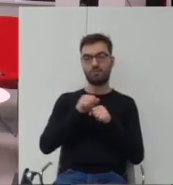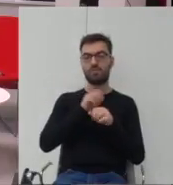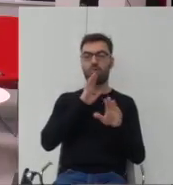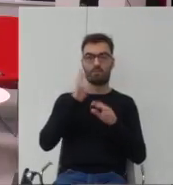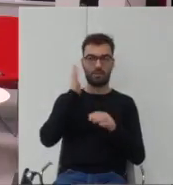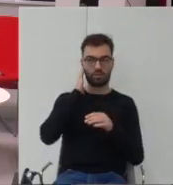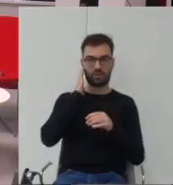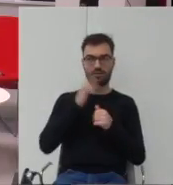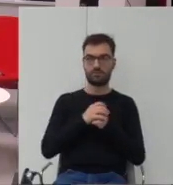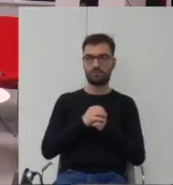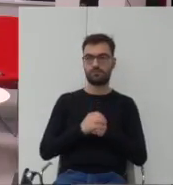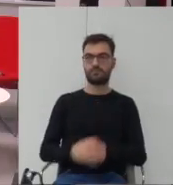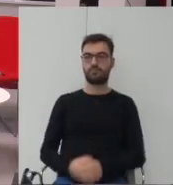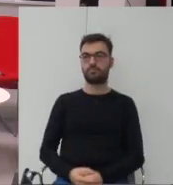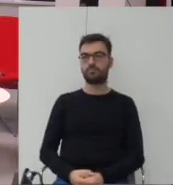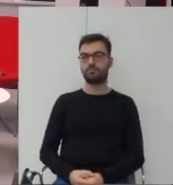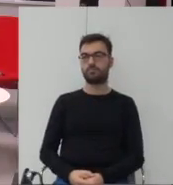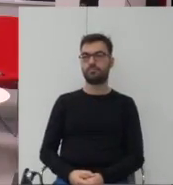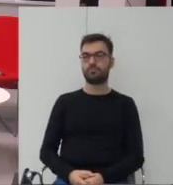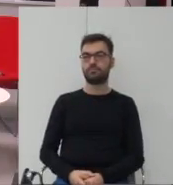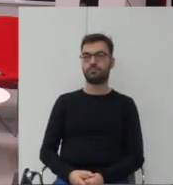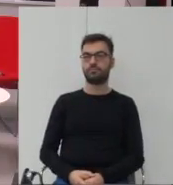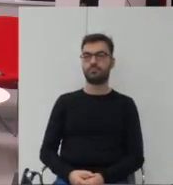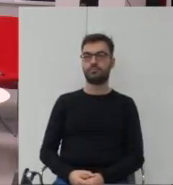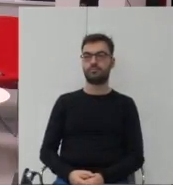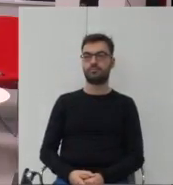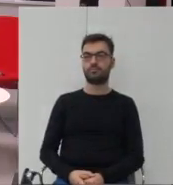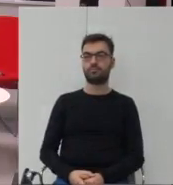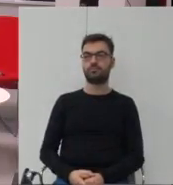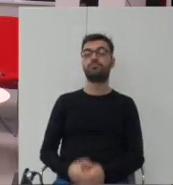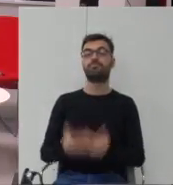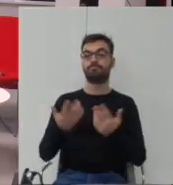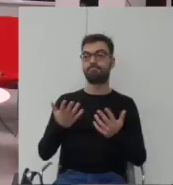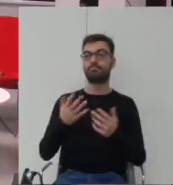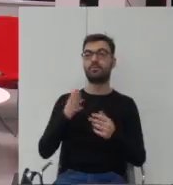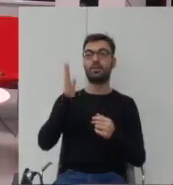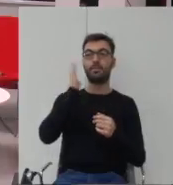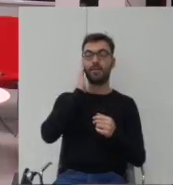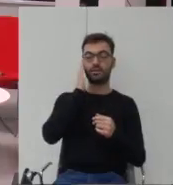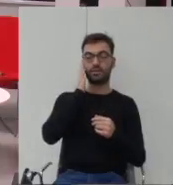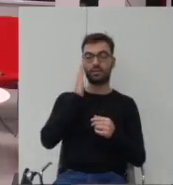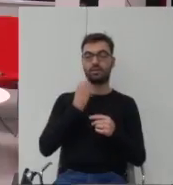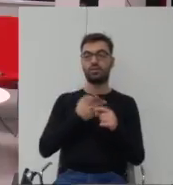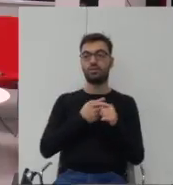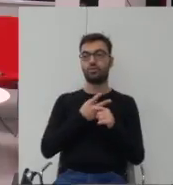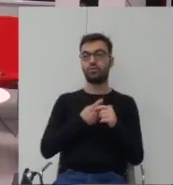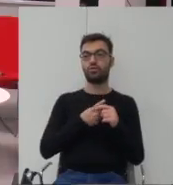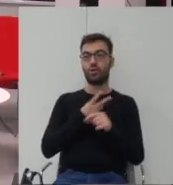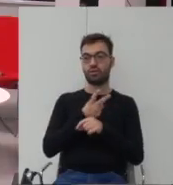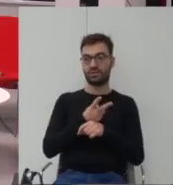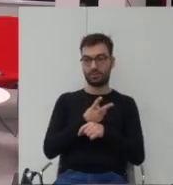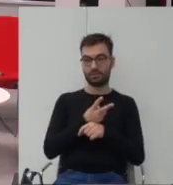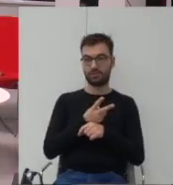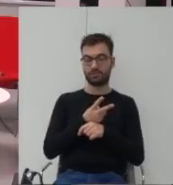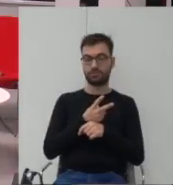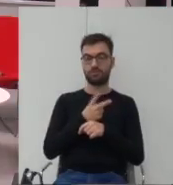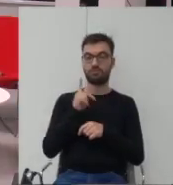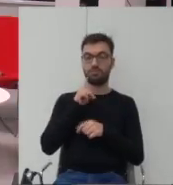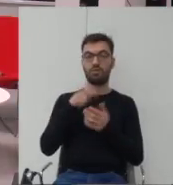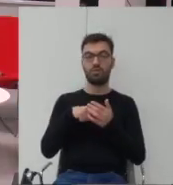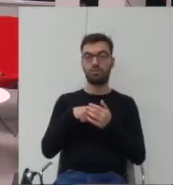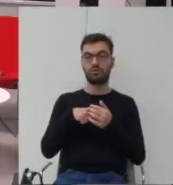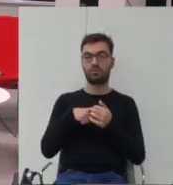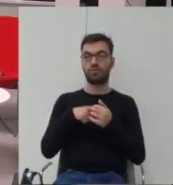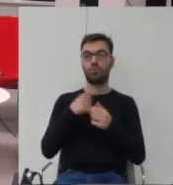tego typu mieszkania. Dość po tym, że mieszkania dostępne ze względu na swoją znacznie